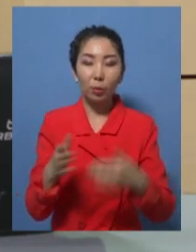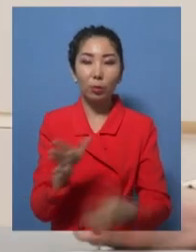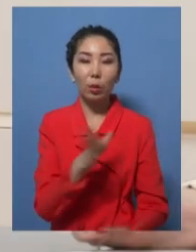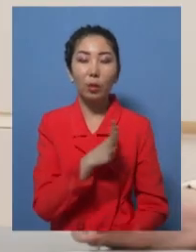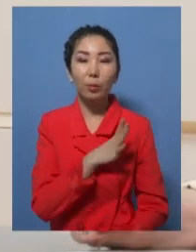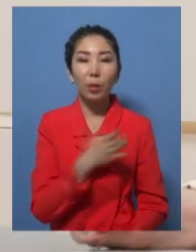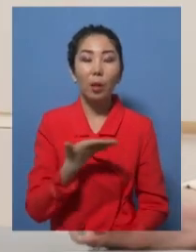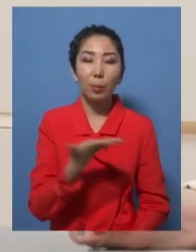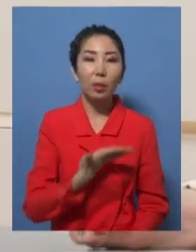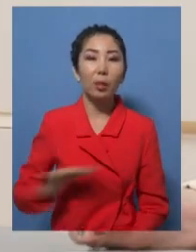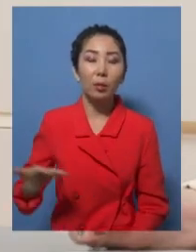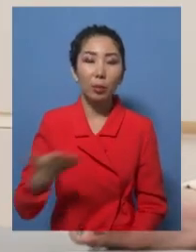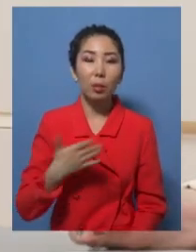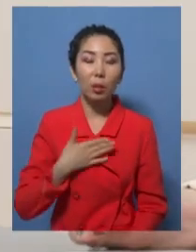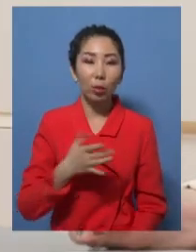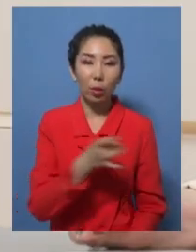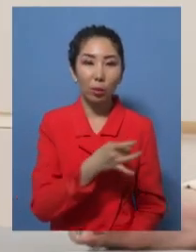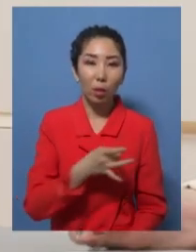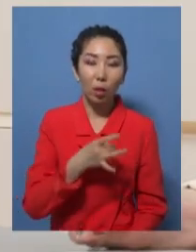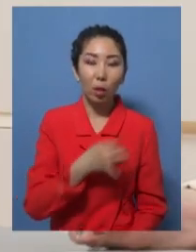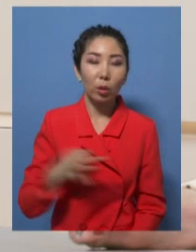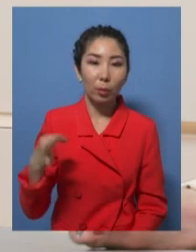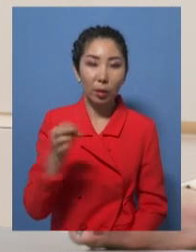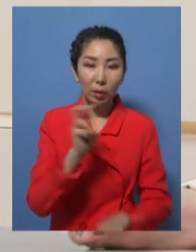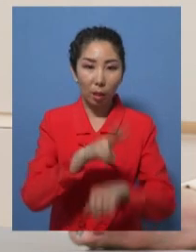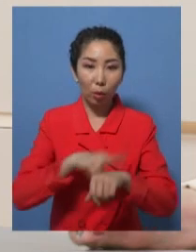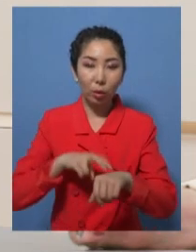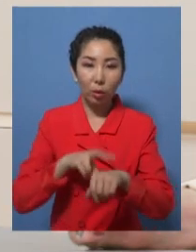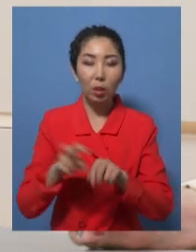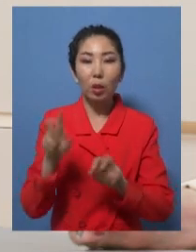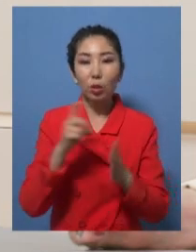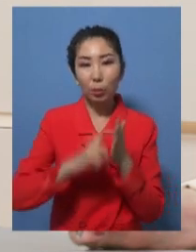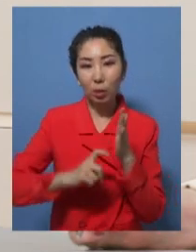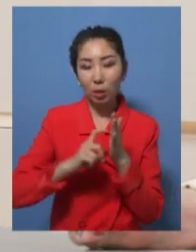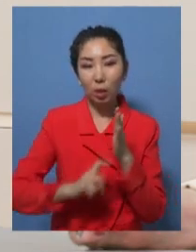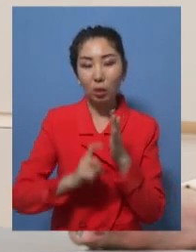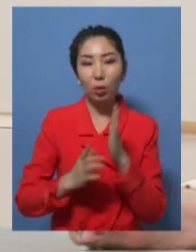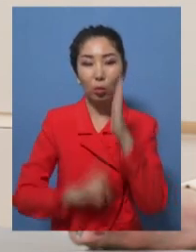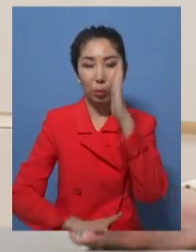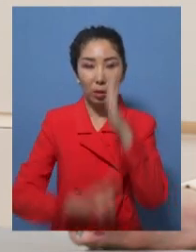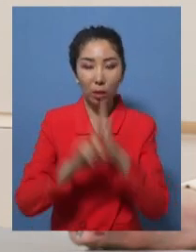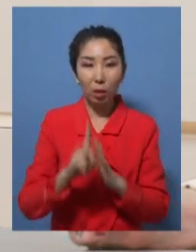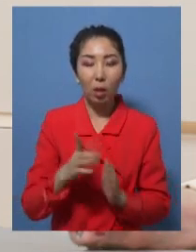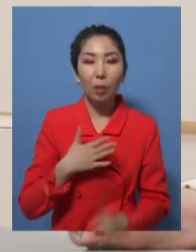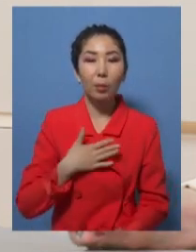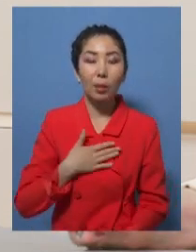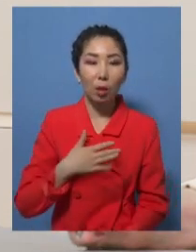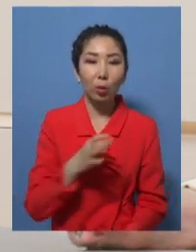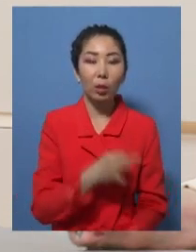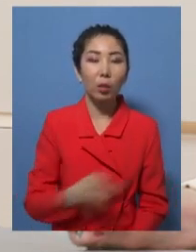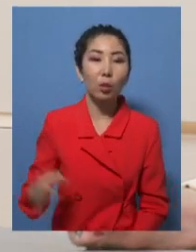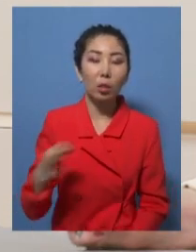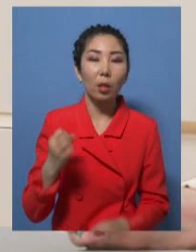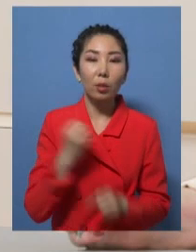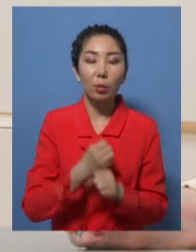Сондықтан біздің ауданның полиция органдары оны тергеуін біздер жүргіздік. Яғни ол біздің ауданда жасалған қылмыс сияқты болып